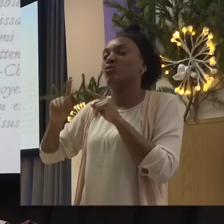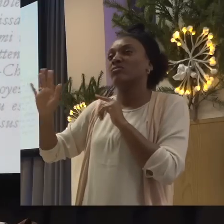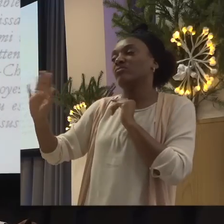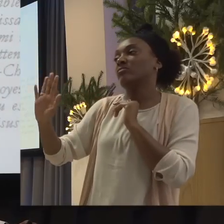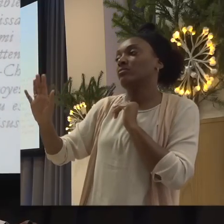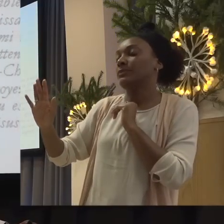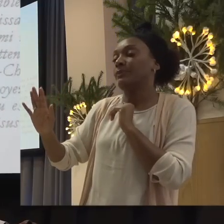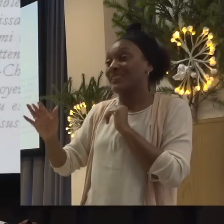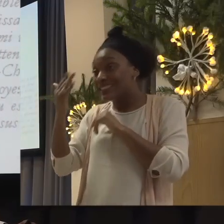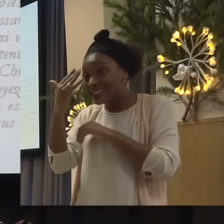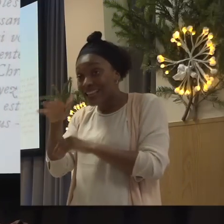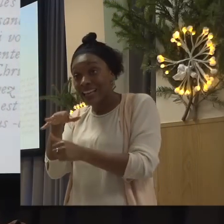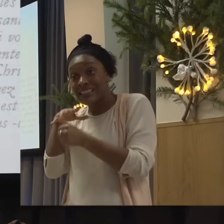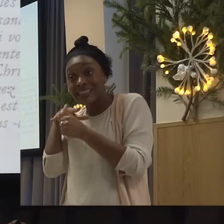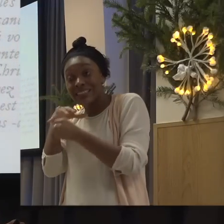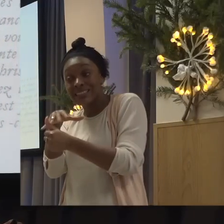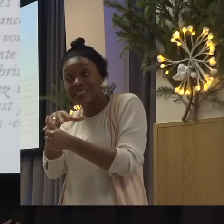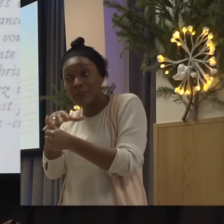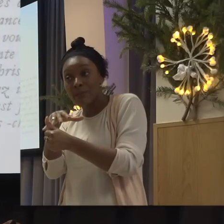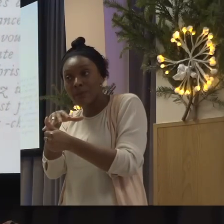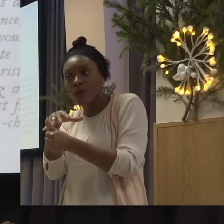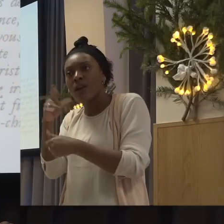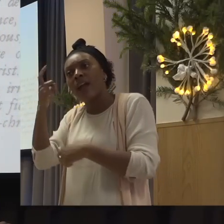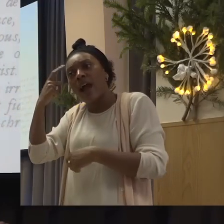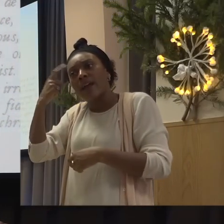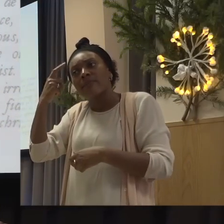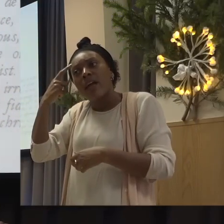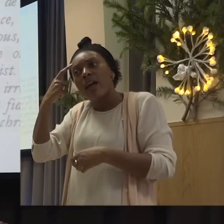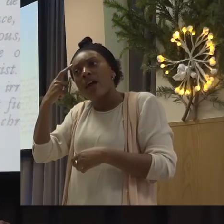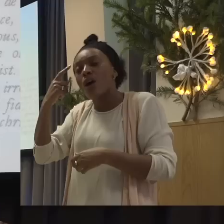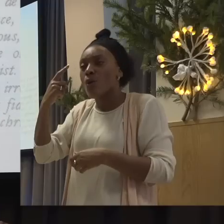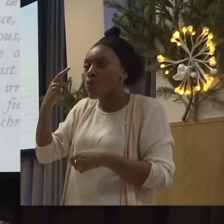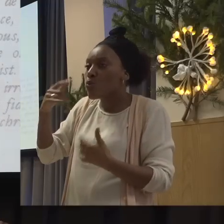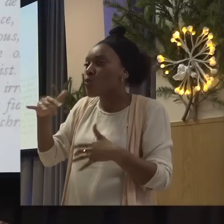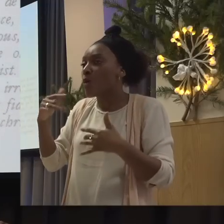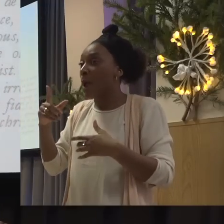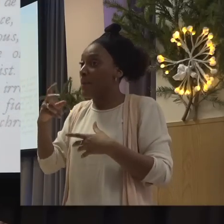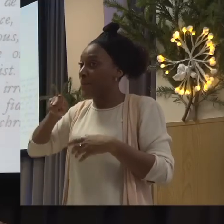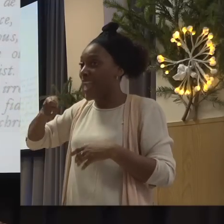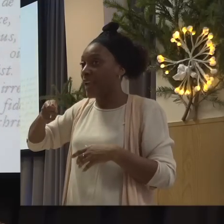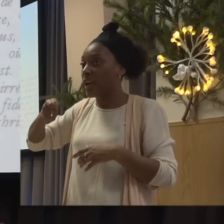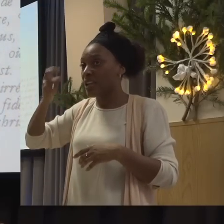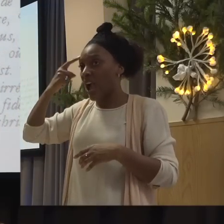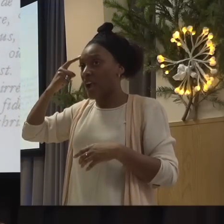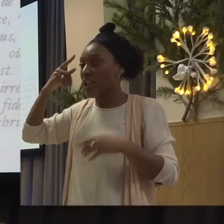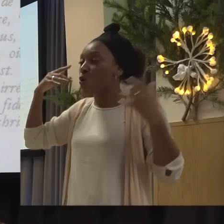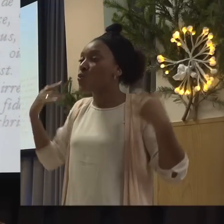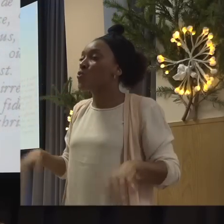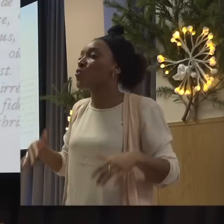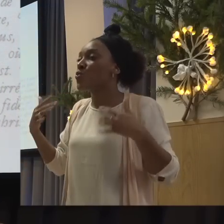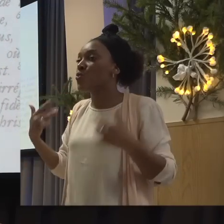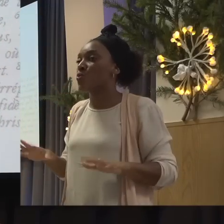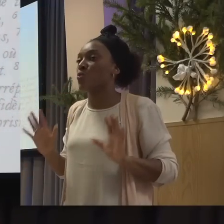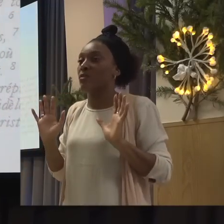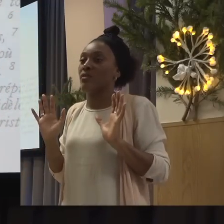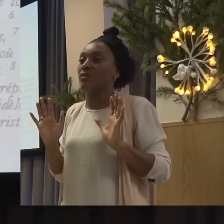Vous savez, les apôtres savaient le tempérament difficile de Pierre, mais personne ne fait un commentaire sur